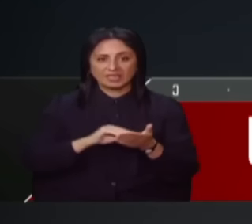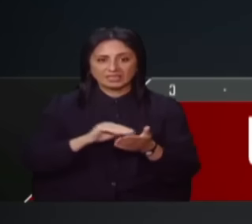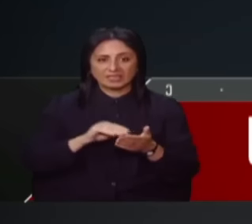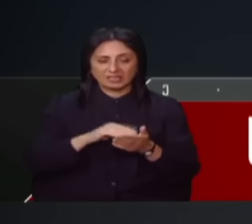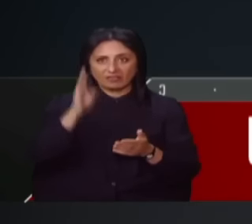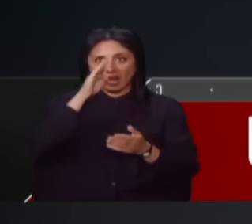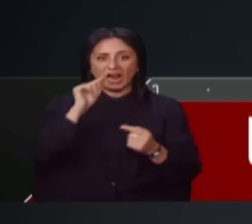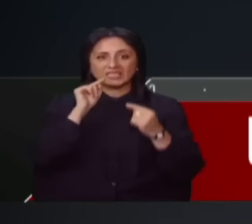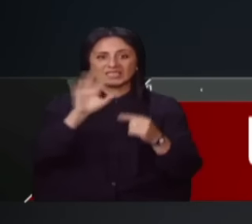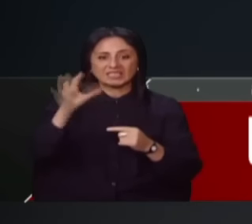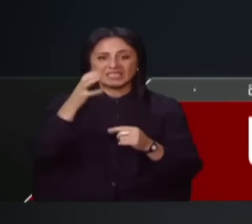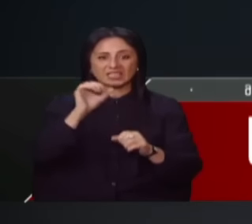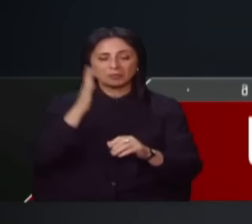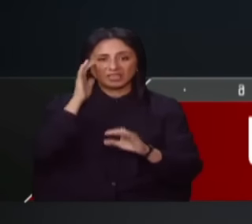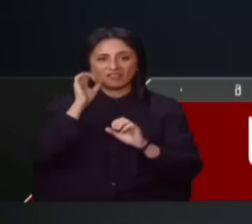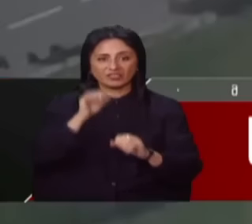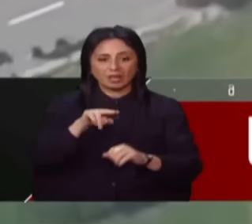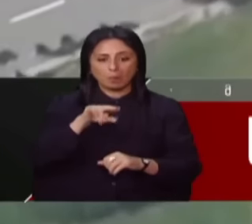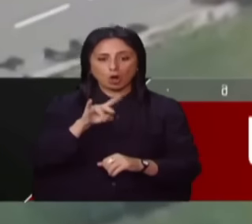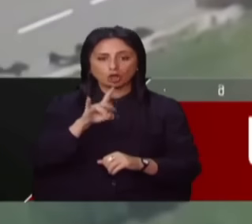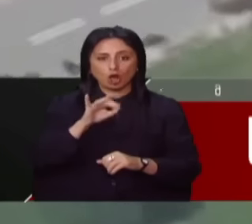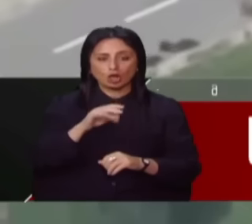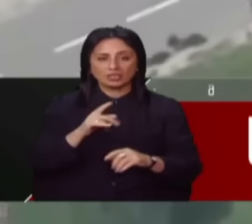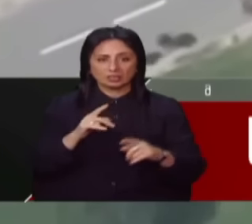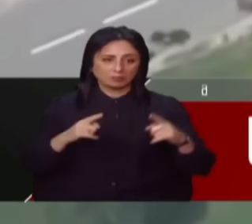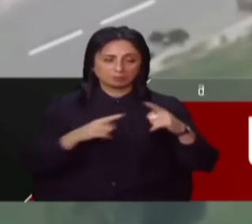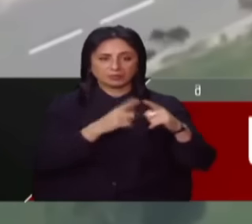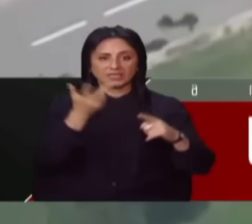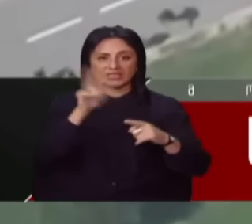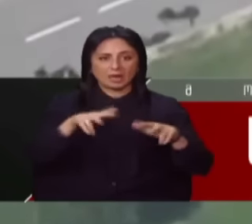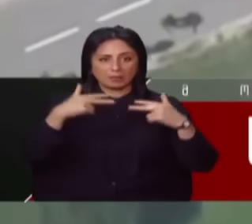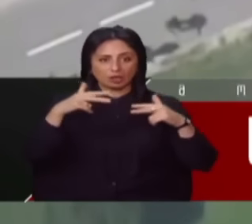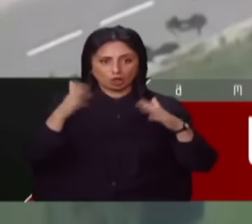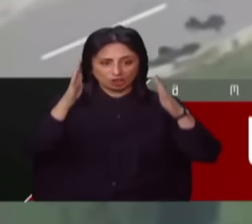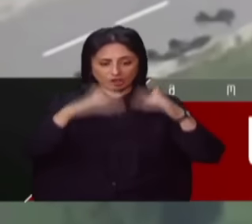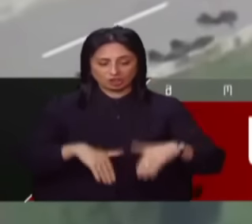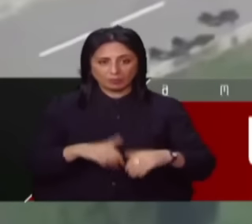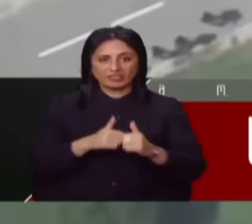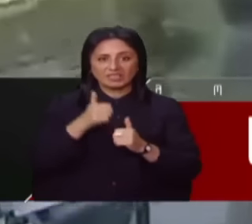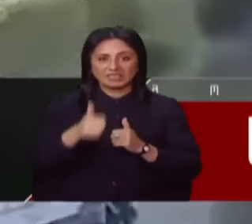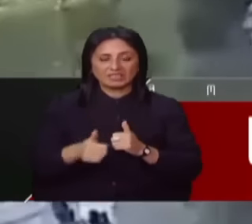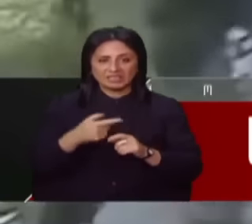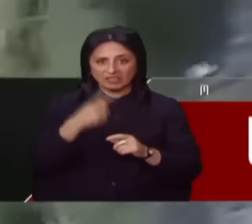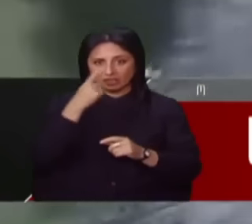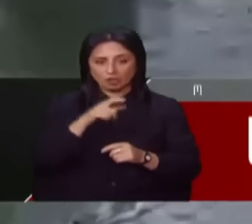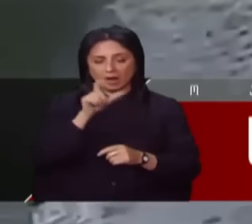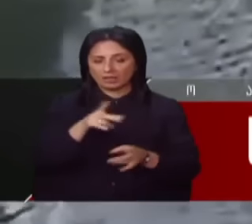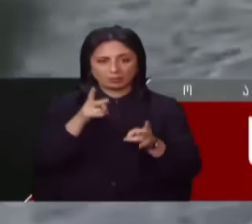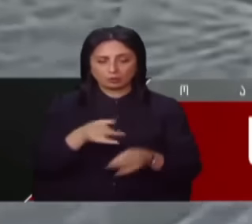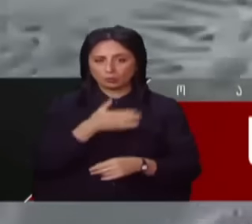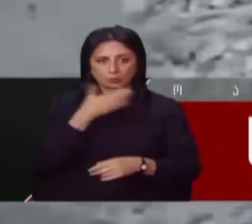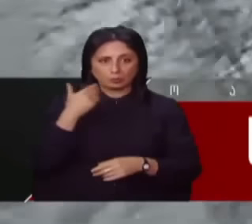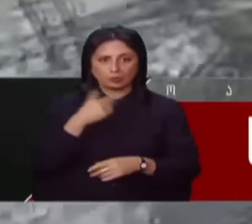წერს, საერთაშორისო თავდაცვის ძალებმა პოდოლსკთან მოიგერიეს 3 დრონი. მათი ჩამოგდების შედეგად წინასწარი ცნობებით არავინ